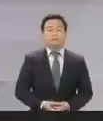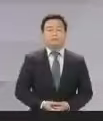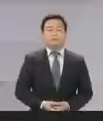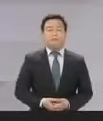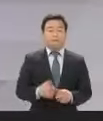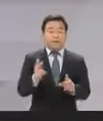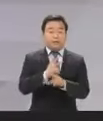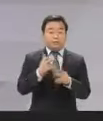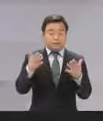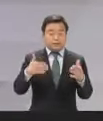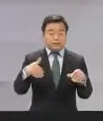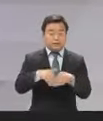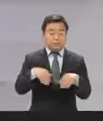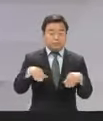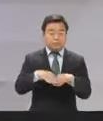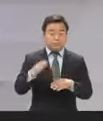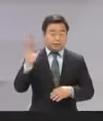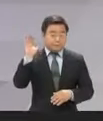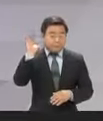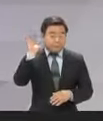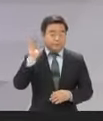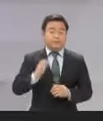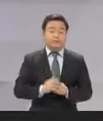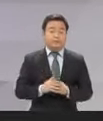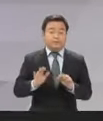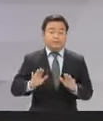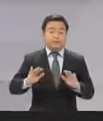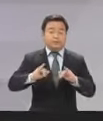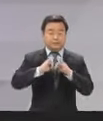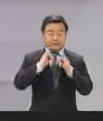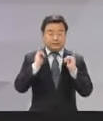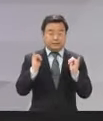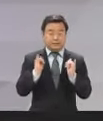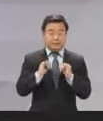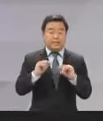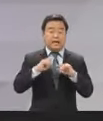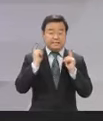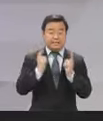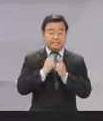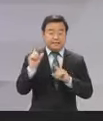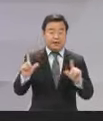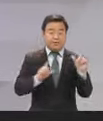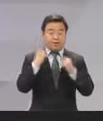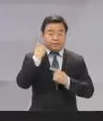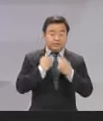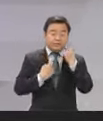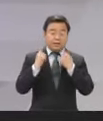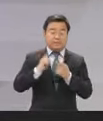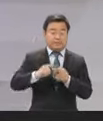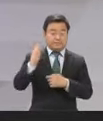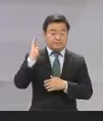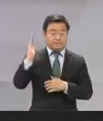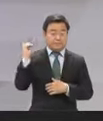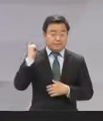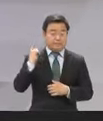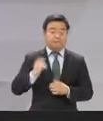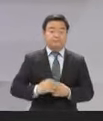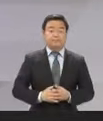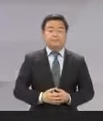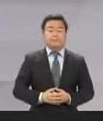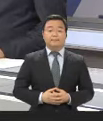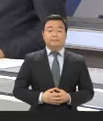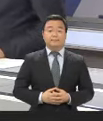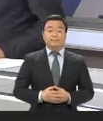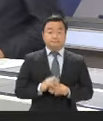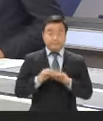네, 한 주간의 문화 이슈를 짚어보는 시간입니다. 오늘은 사생활 침해 문제에 대해서 얘기를 나눠볼 텐데요. 하재근 문화평론가 자리했습니다.